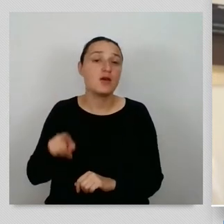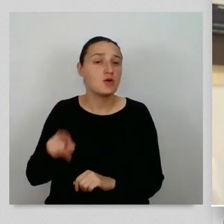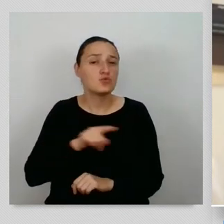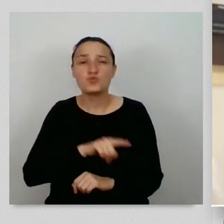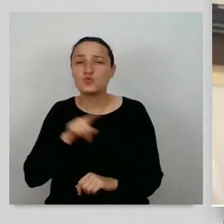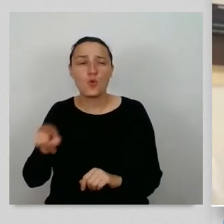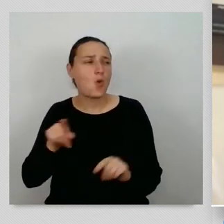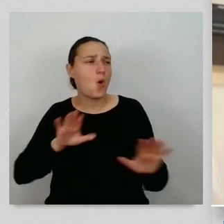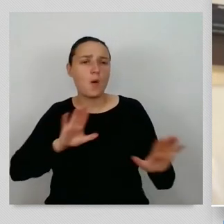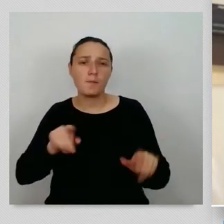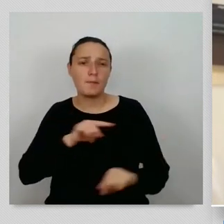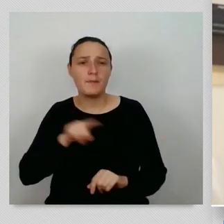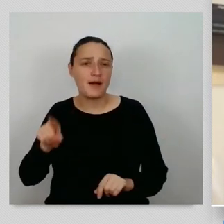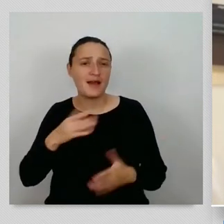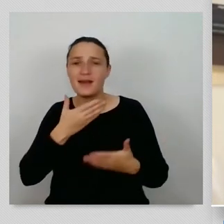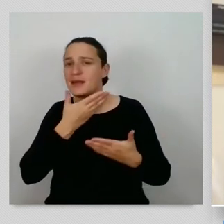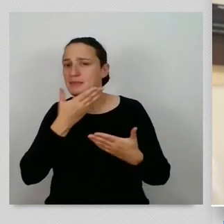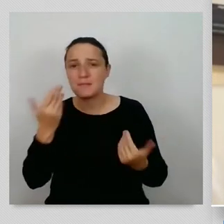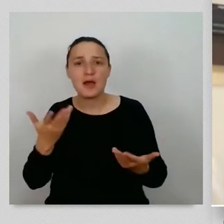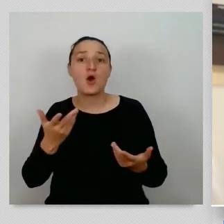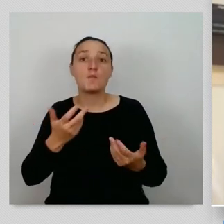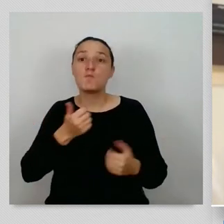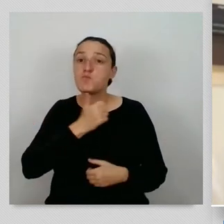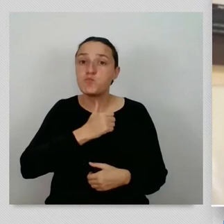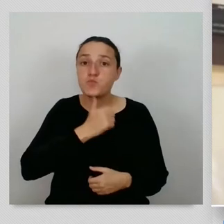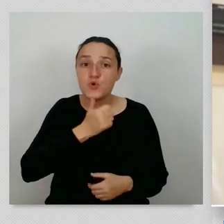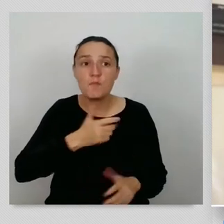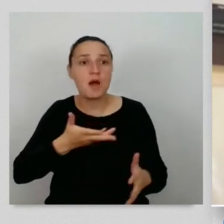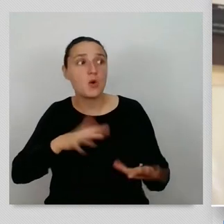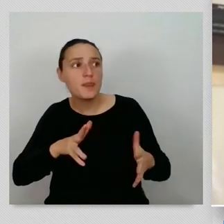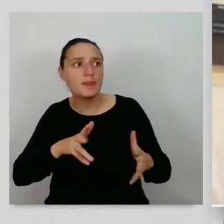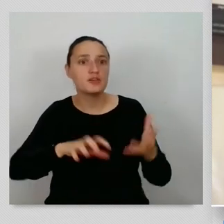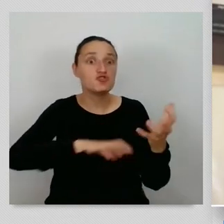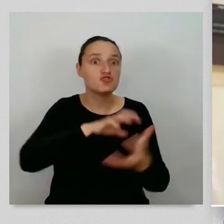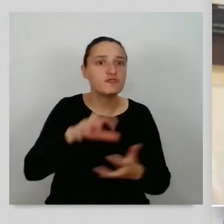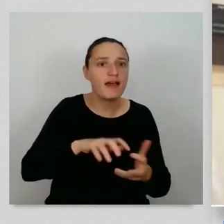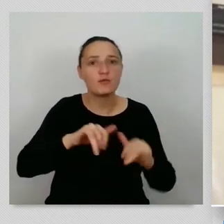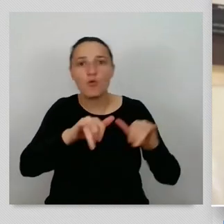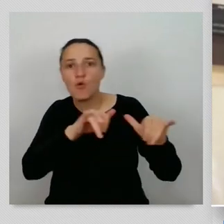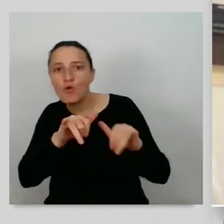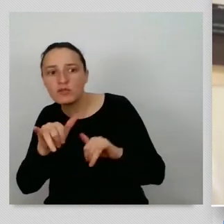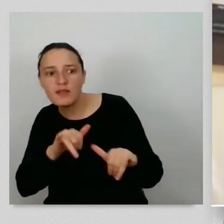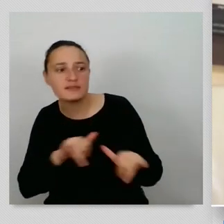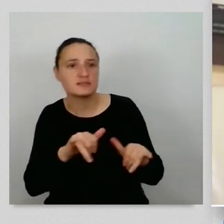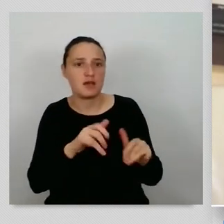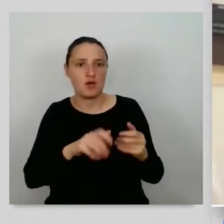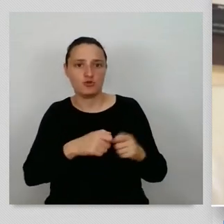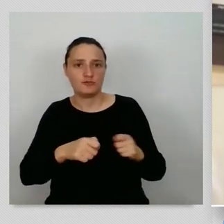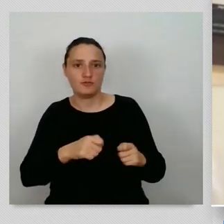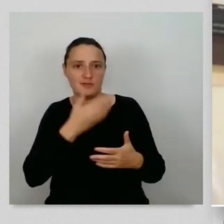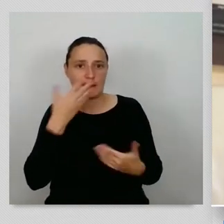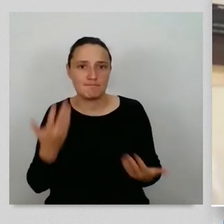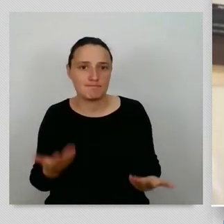egzaminu nie sprawdza się próba koordynacji globalnej walki z tymi rozwiązaniami, bo